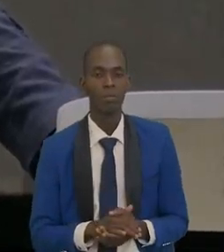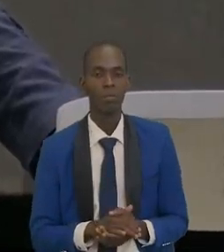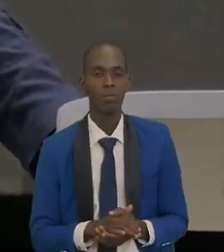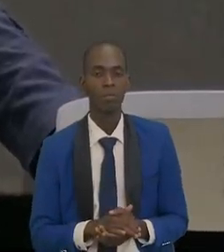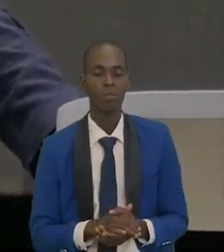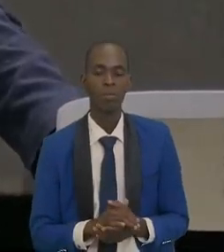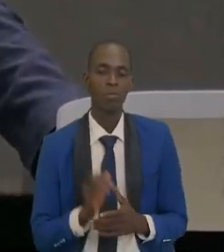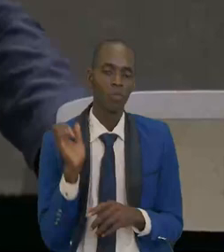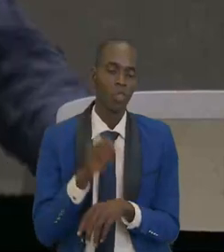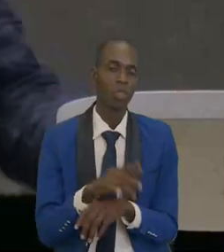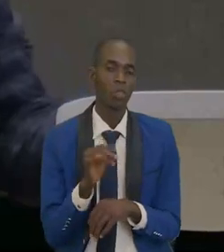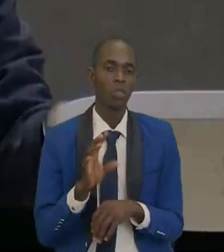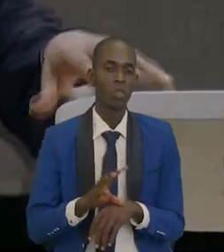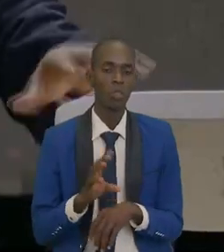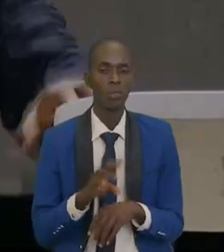les églises,